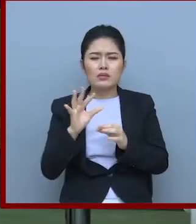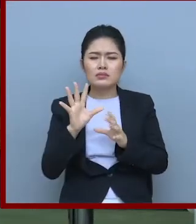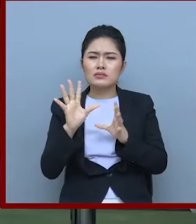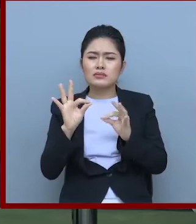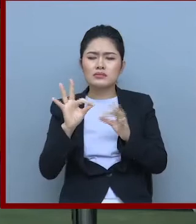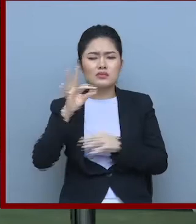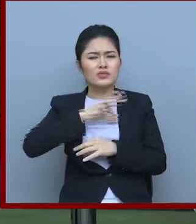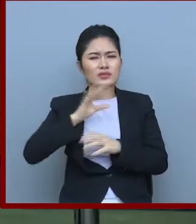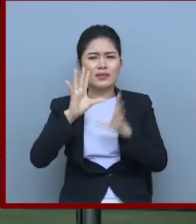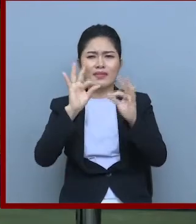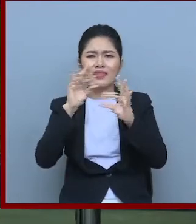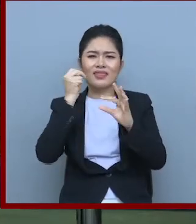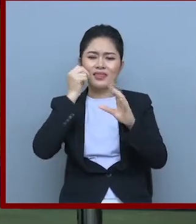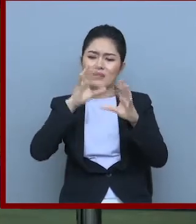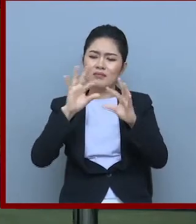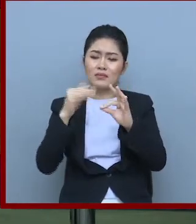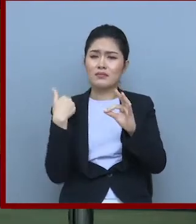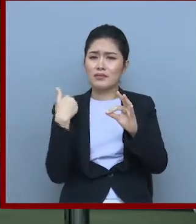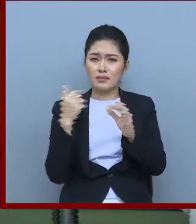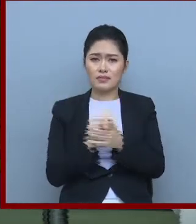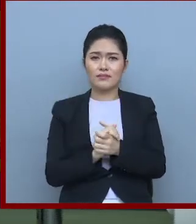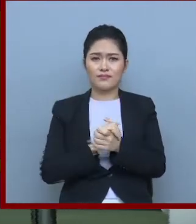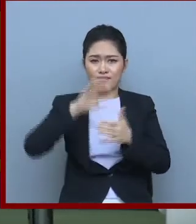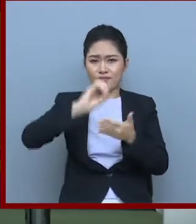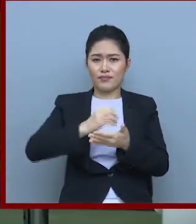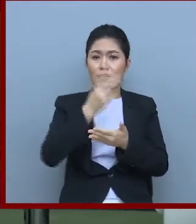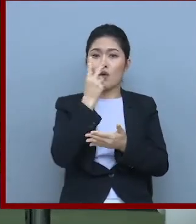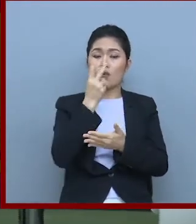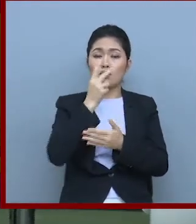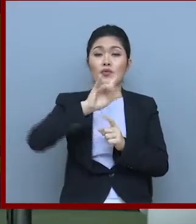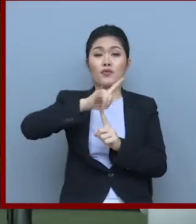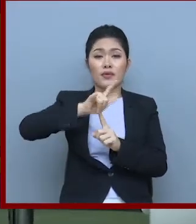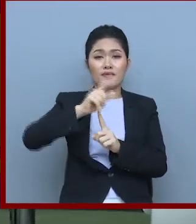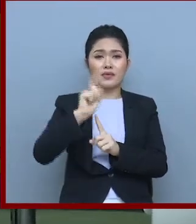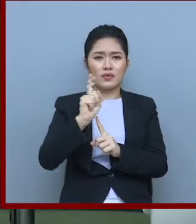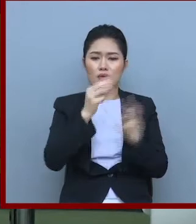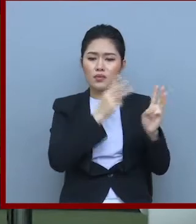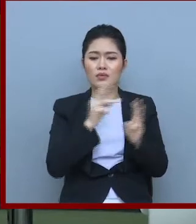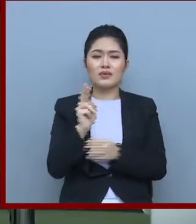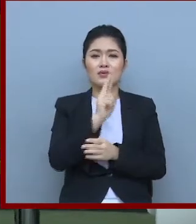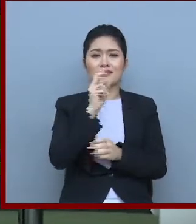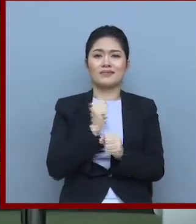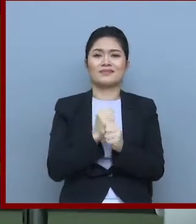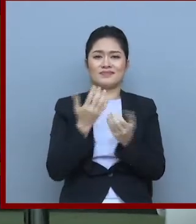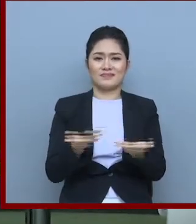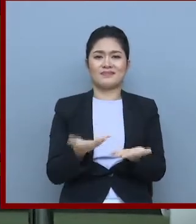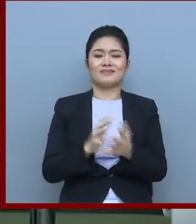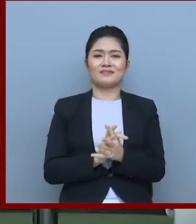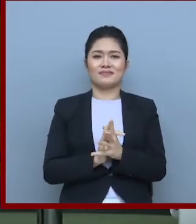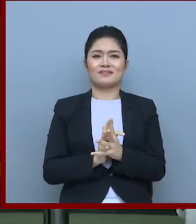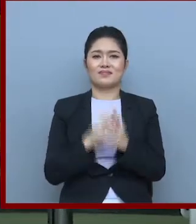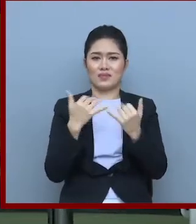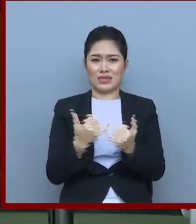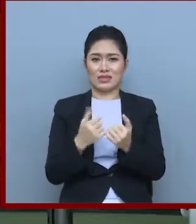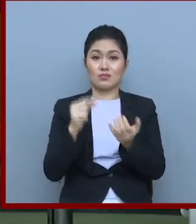ก็เดี๋ยวเราก็จะขึ้นในส่วนของตัวโมดูลของ Wi-Fi นะครับว่าวิธีใช้อ่ะใช้แบบไหนอ่ะตรง